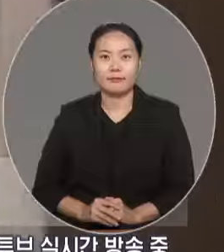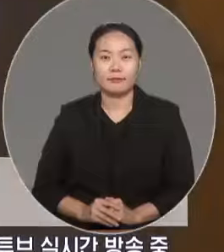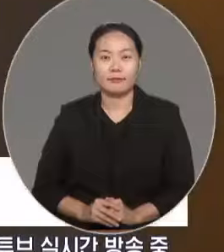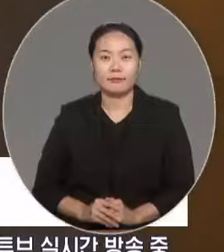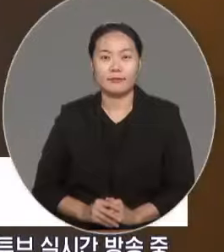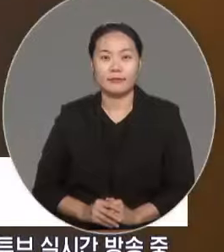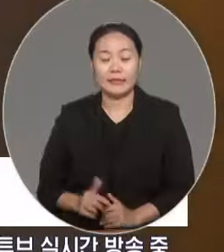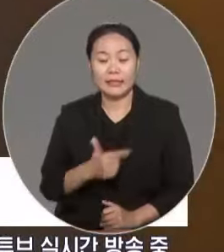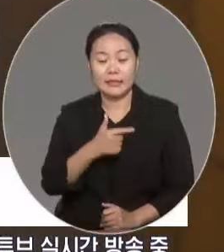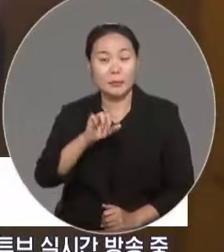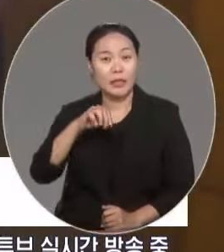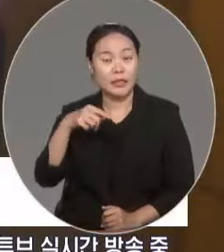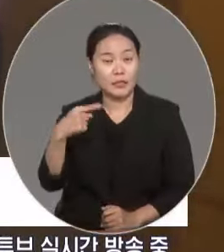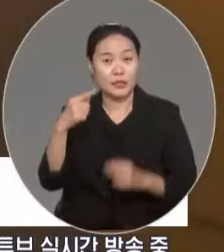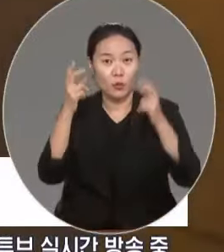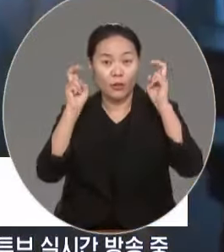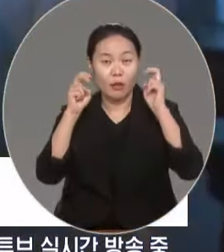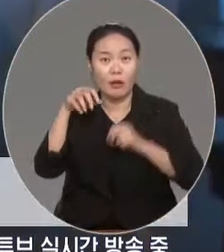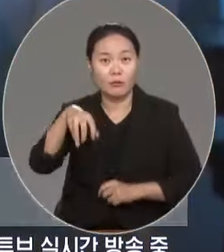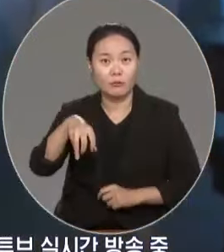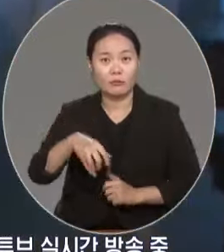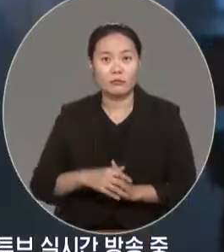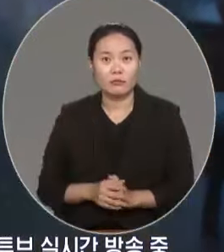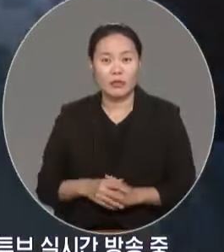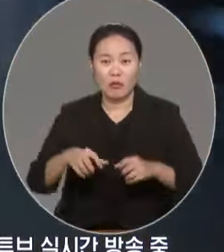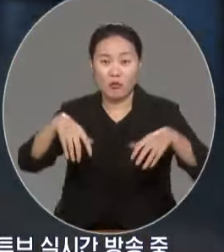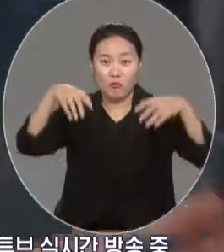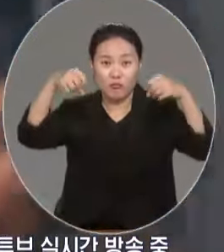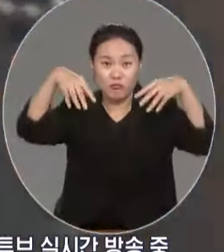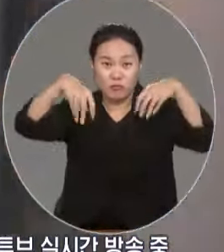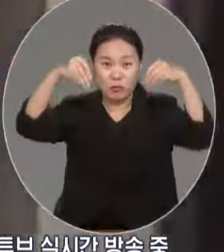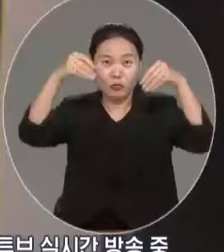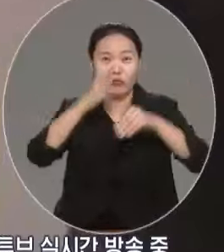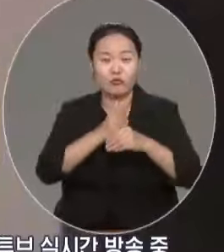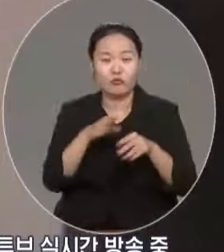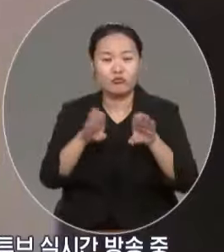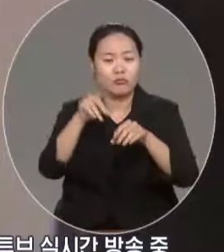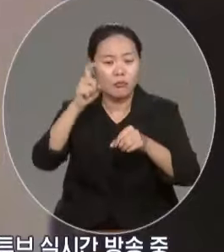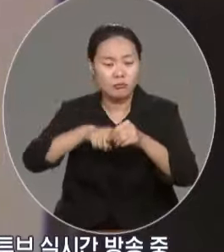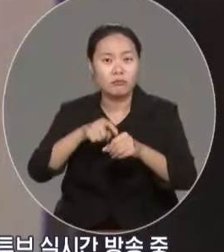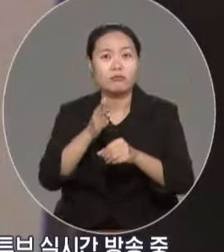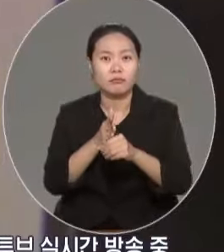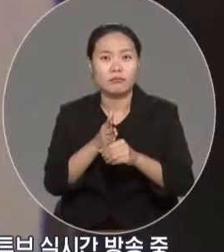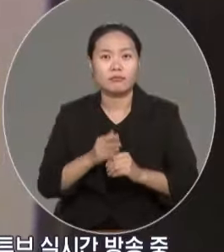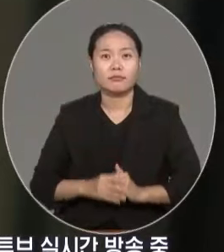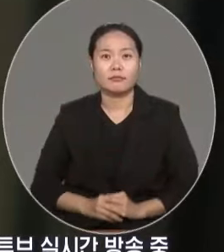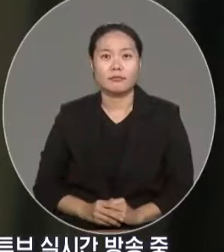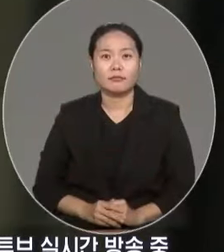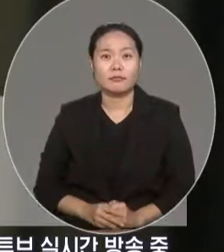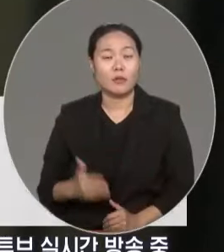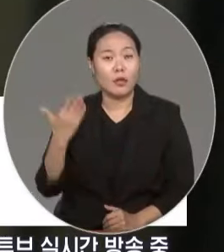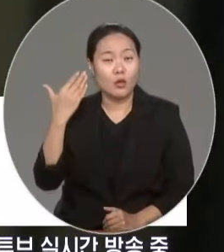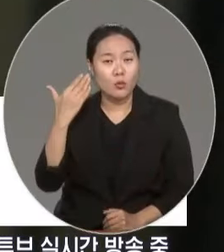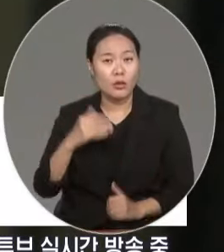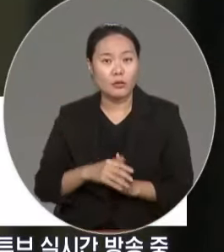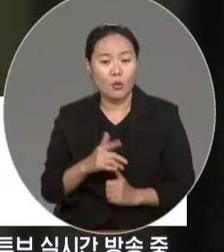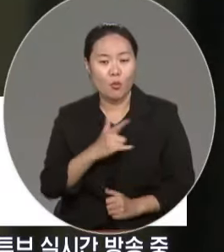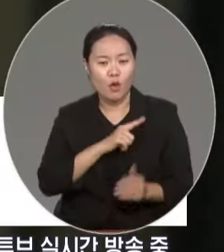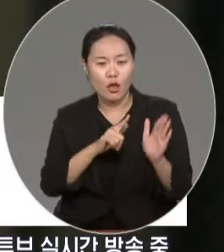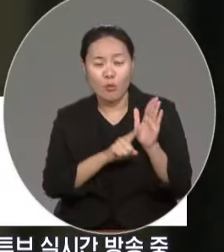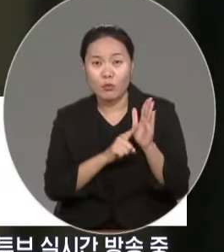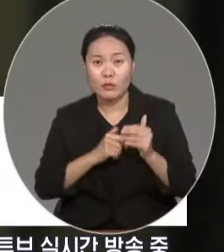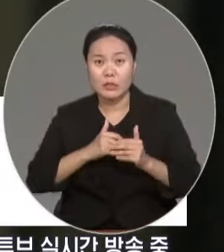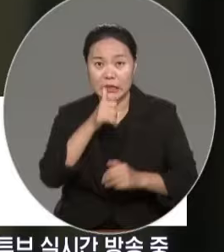울산의 한 대형 필라테스 업체. 불이 모두 꺼져 있고 문은 굳게 닫혀 있습니다. 최근까지도 회원